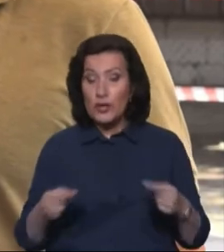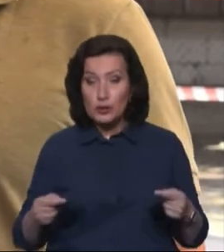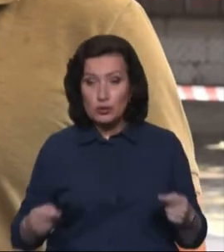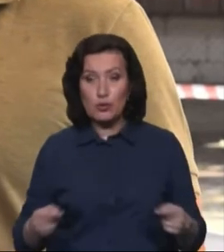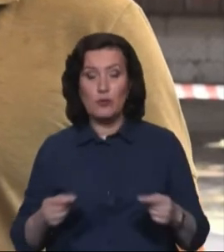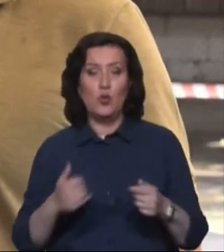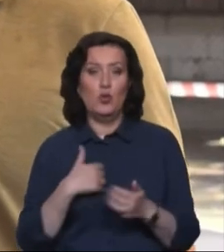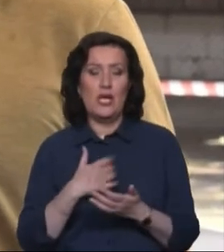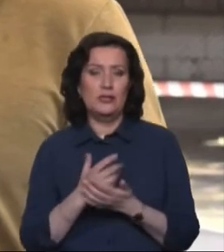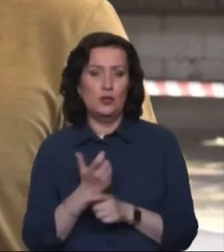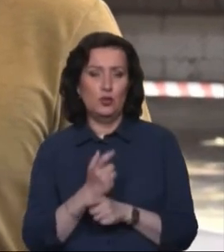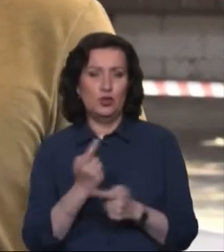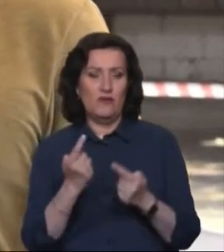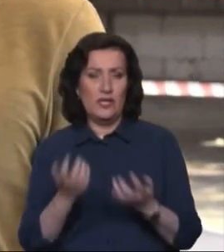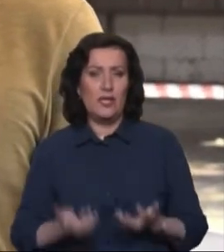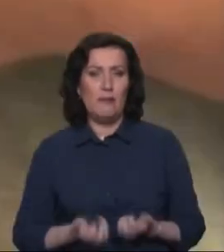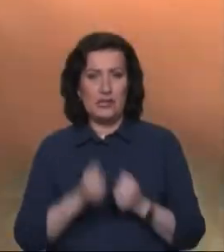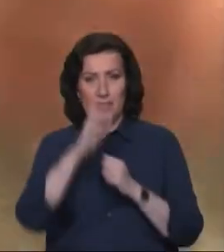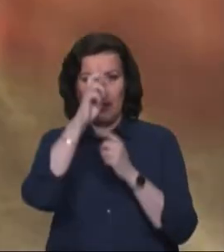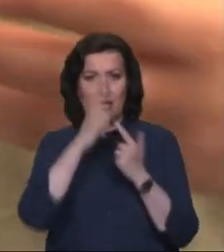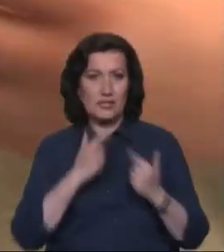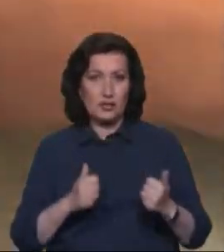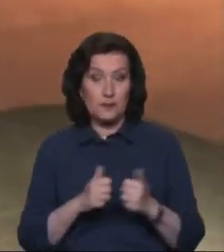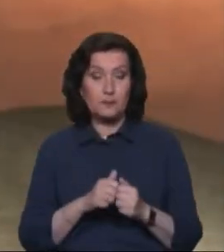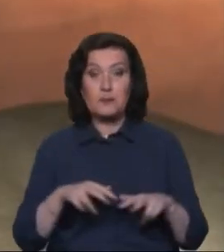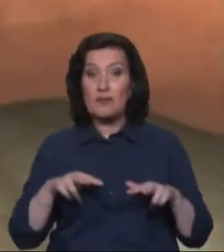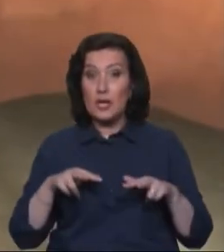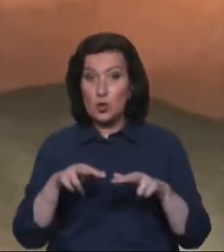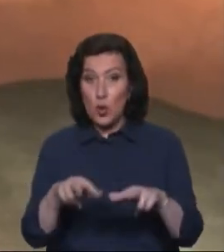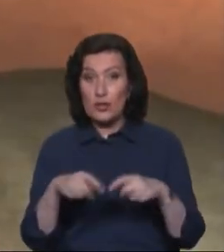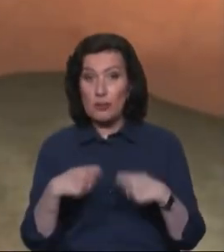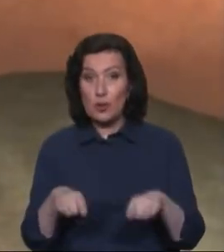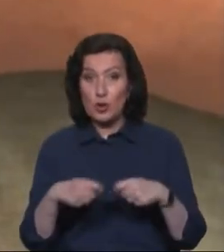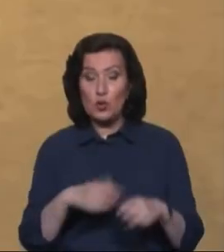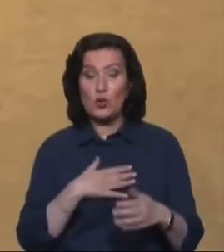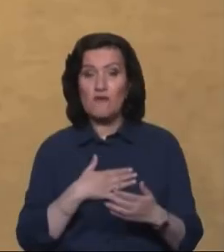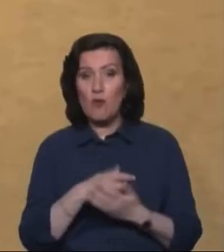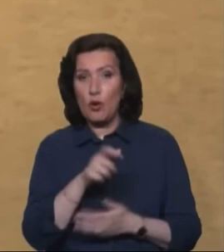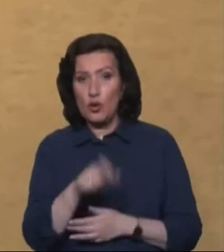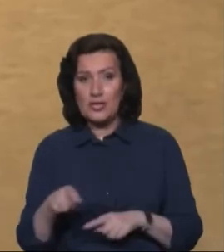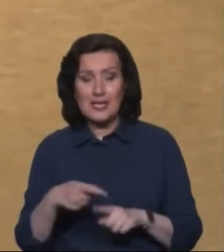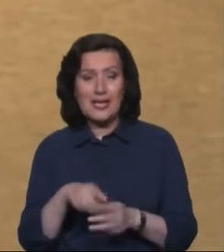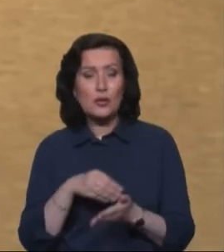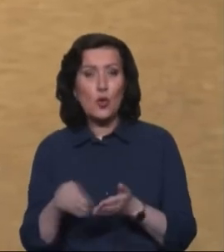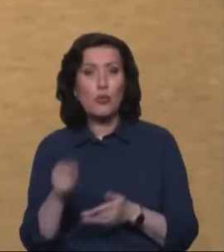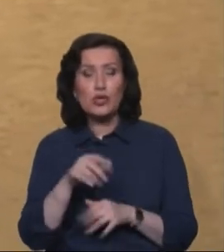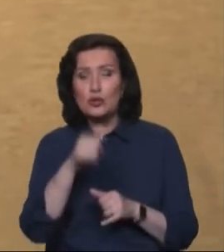в нас є дуже велика підтримка держави дро ни кажуть і волонтером